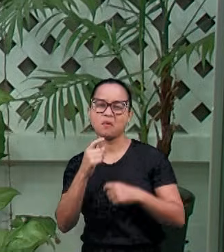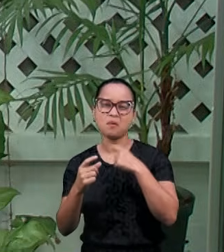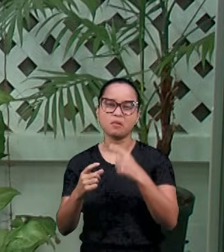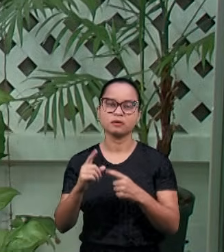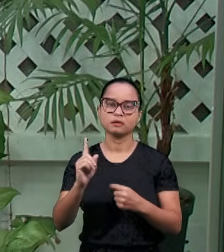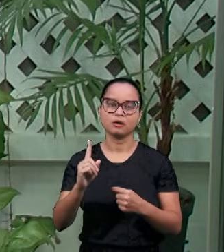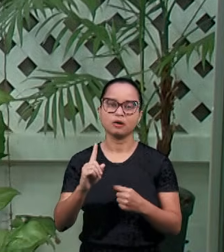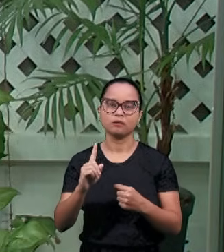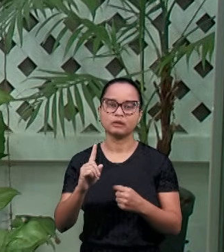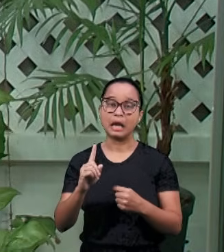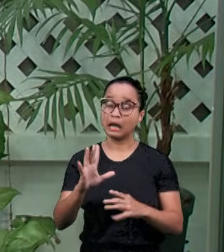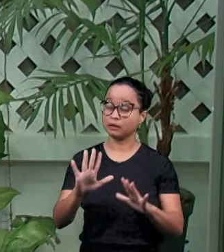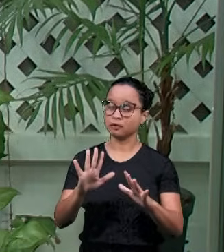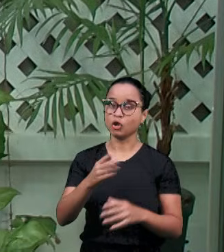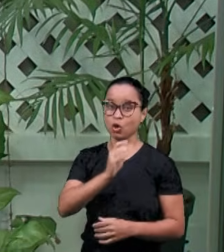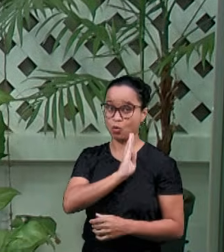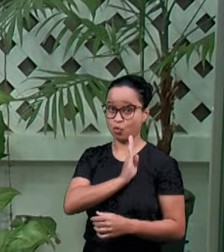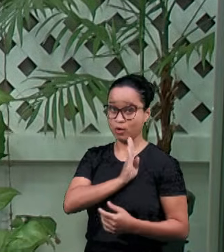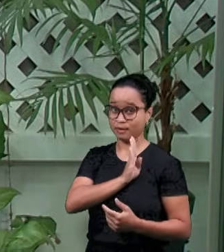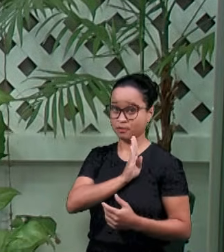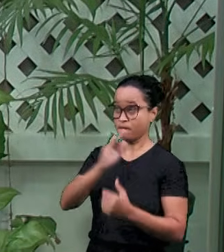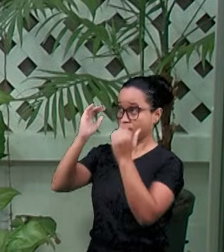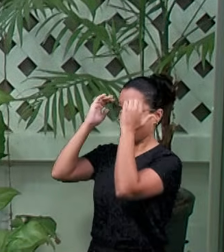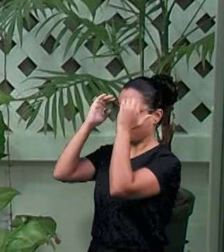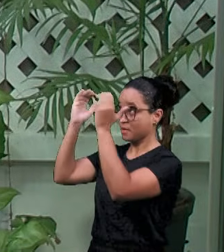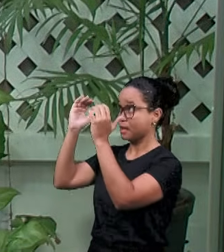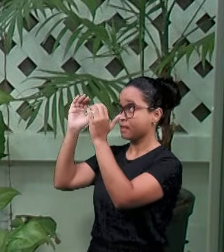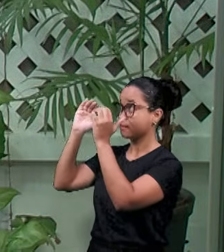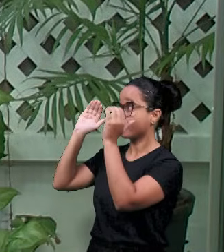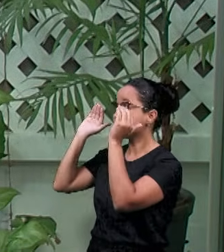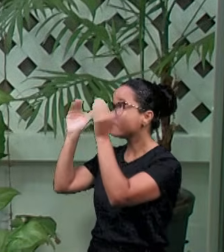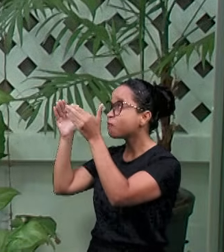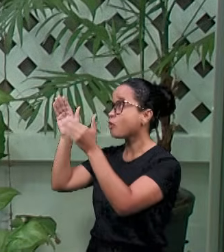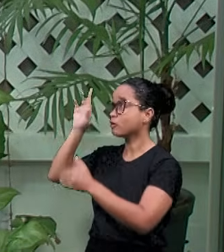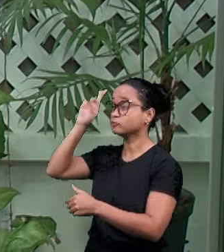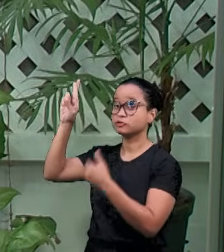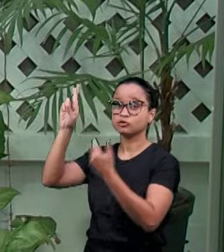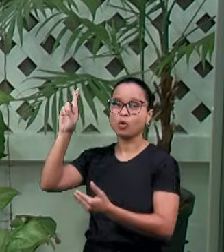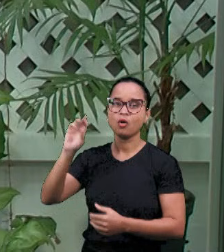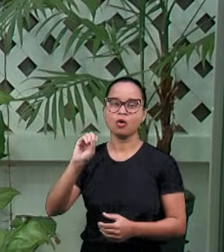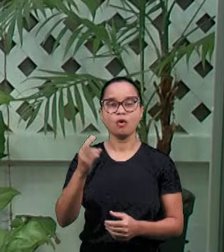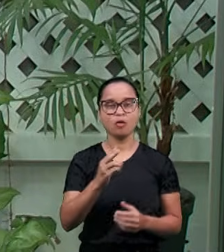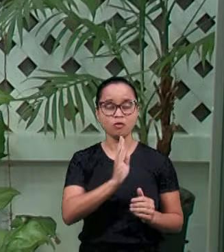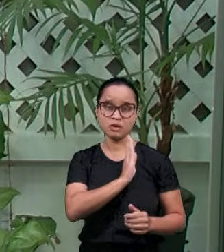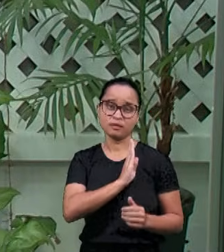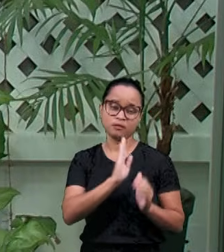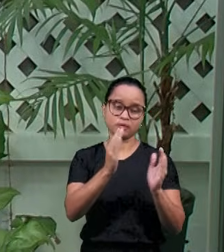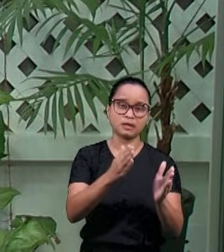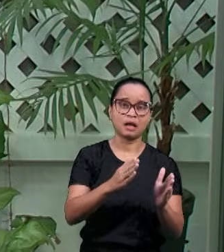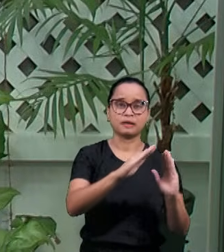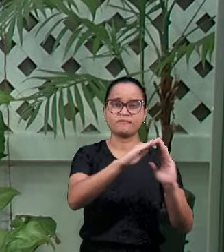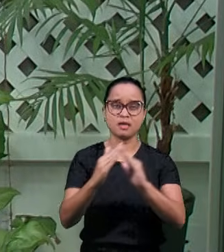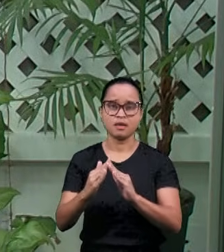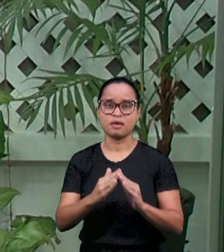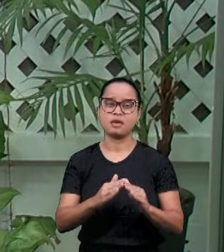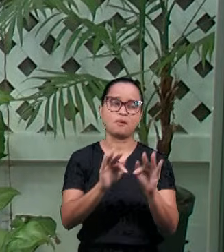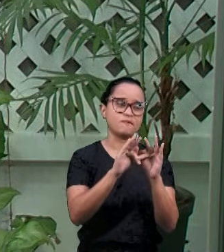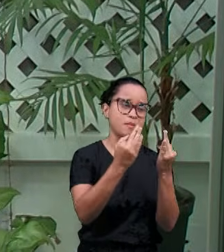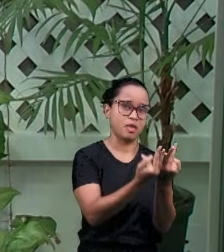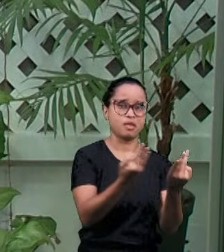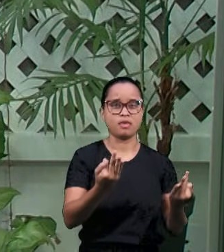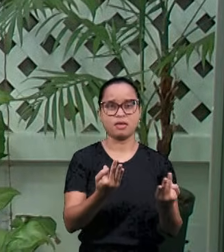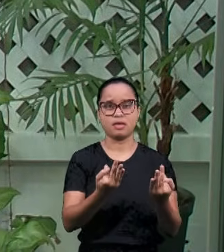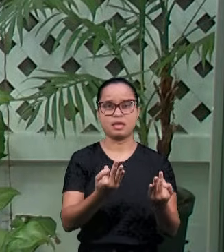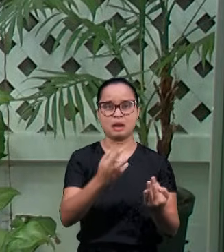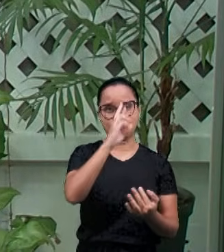cœur tourné vers lui, ou nous avons le cœur tourné vers les amis, la famille, les